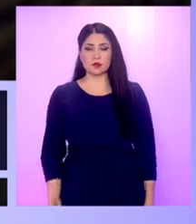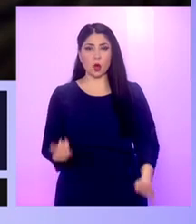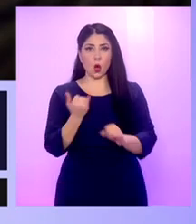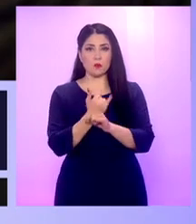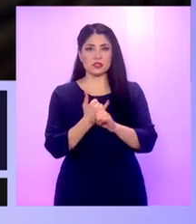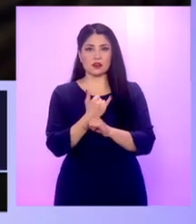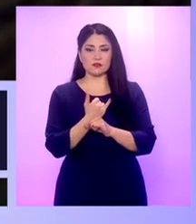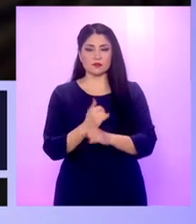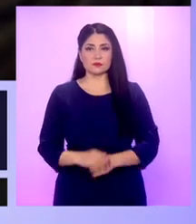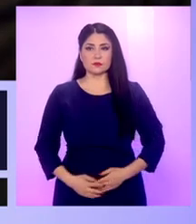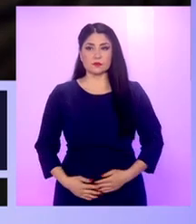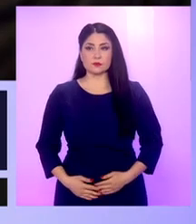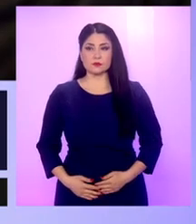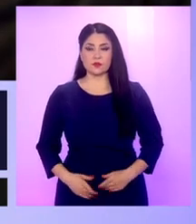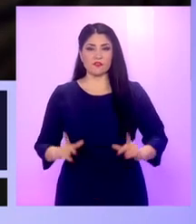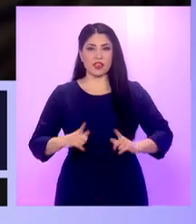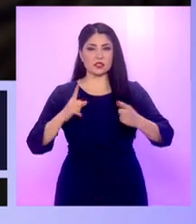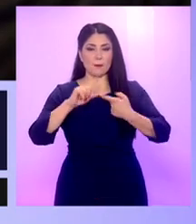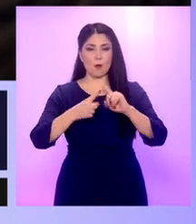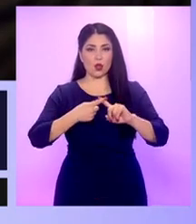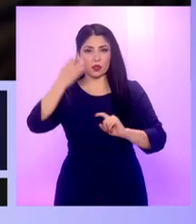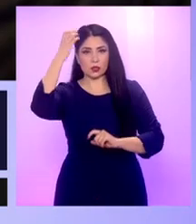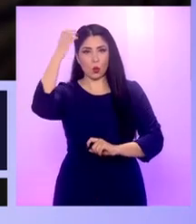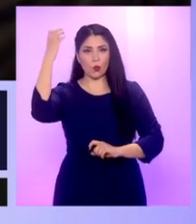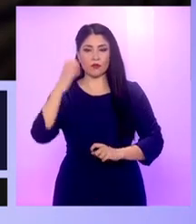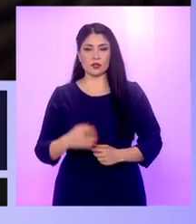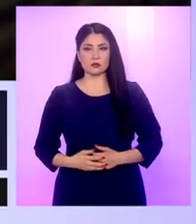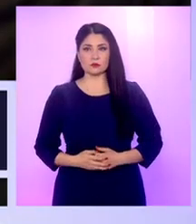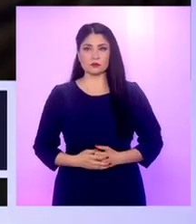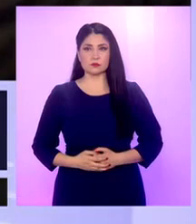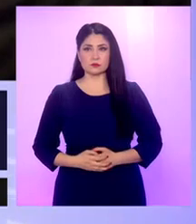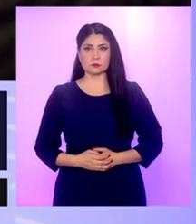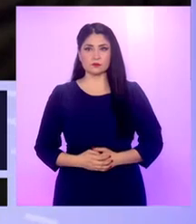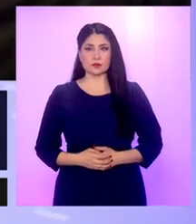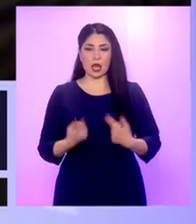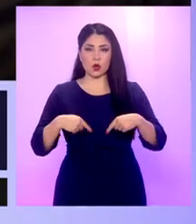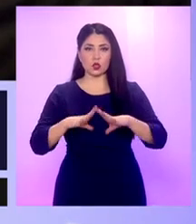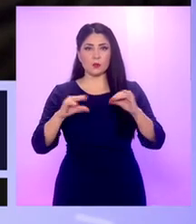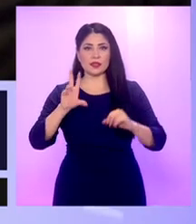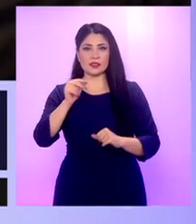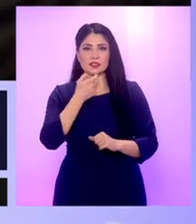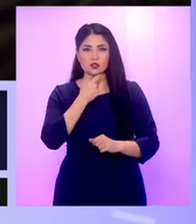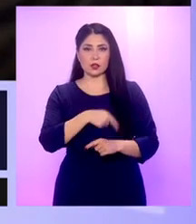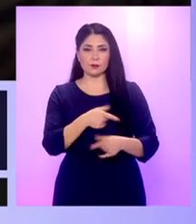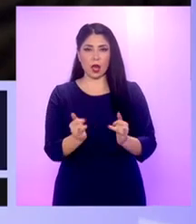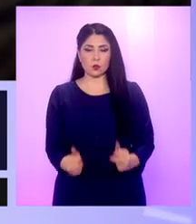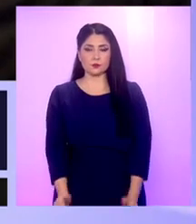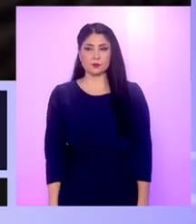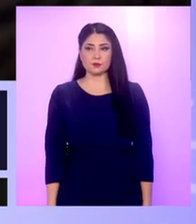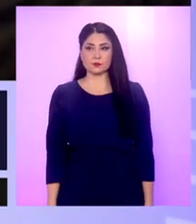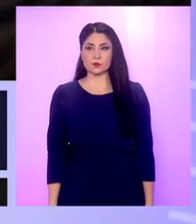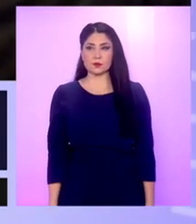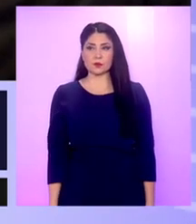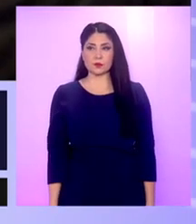observ viața politică guvernamentală din România de 30 de ani încoace.